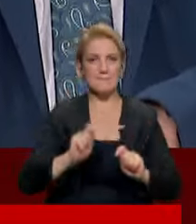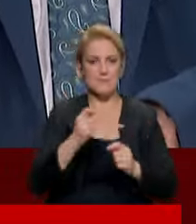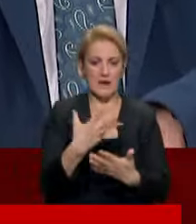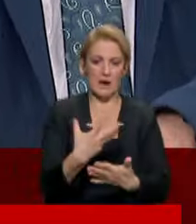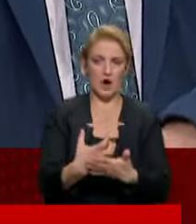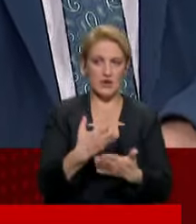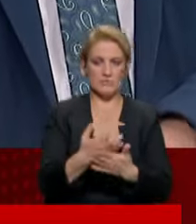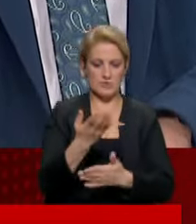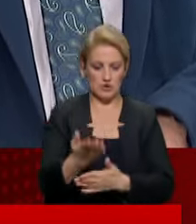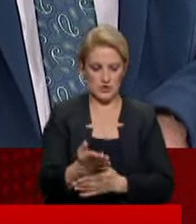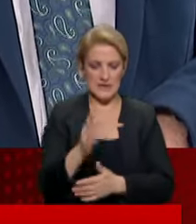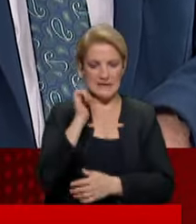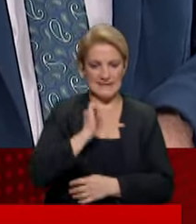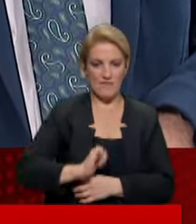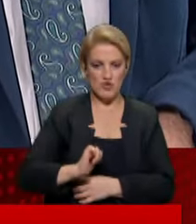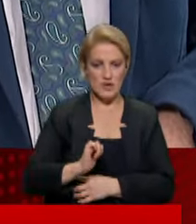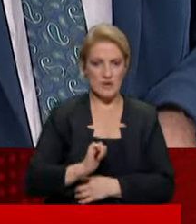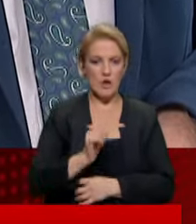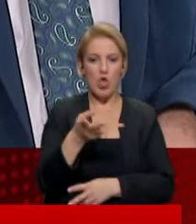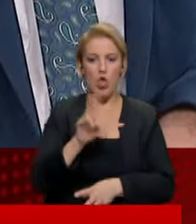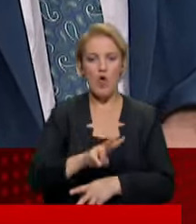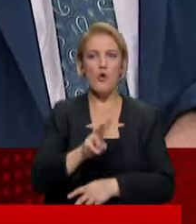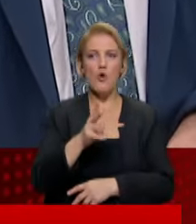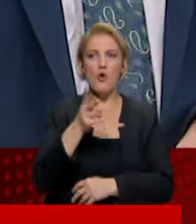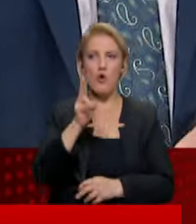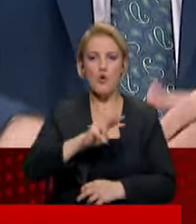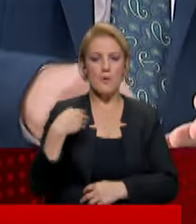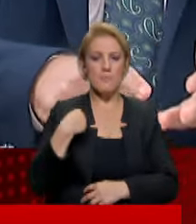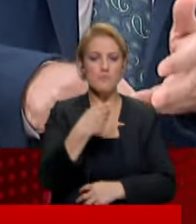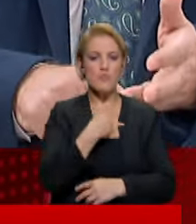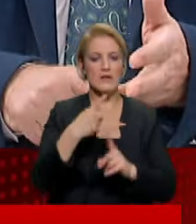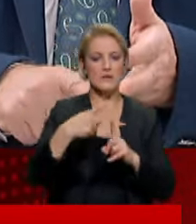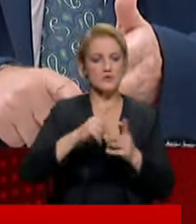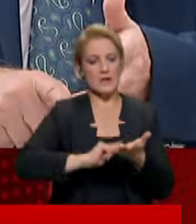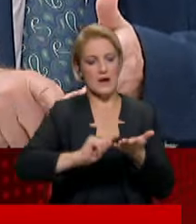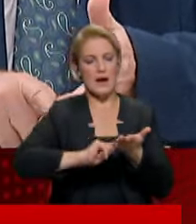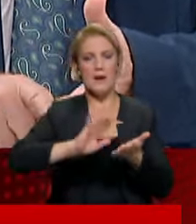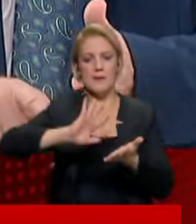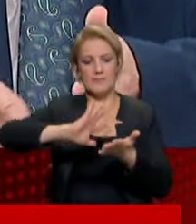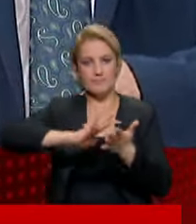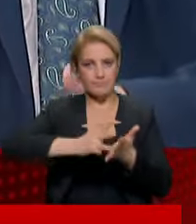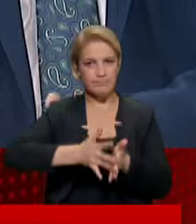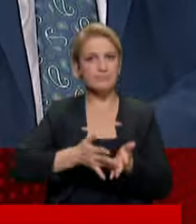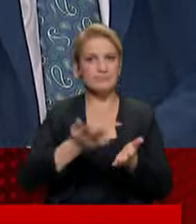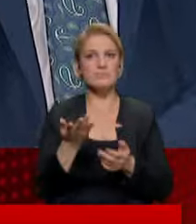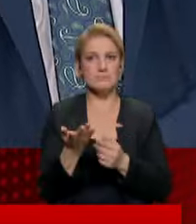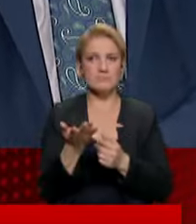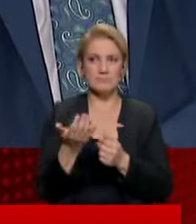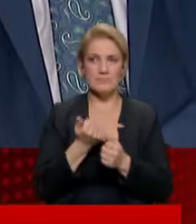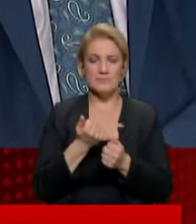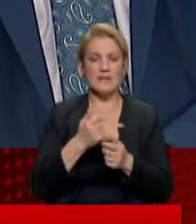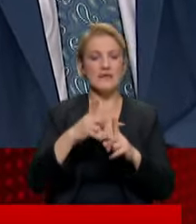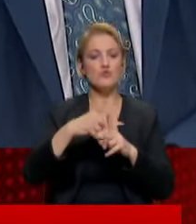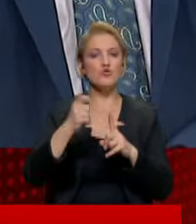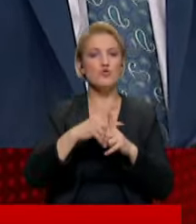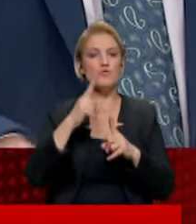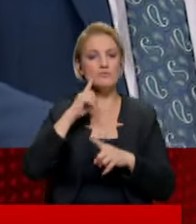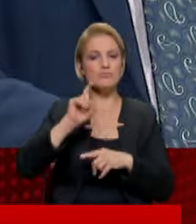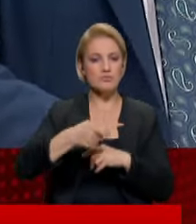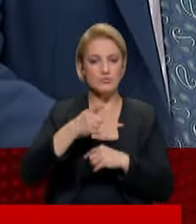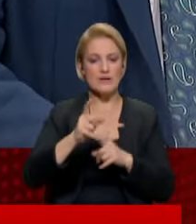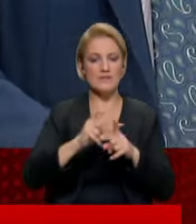etmiş Savcı ölü muayene tutanağı tutmuş parmak izi alınmış kimlik tespit edilmiş